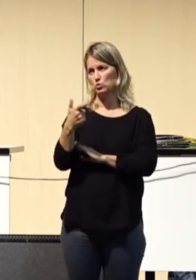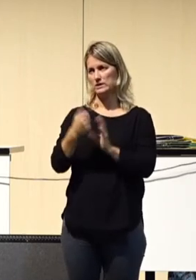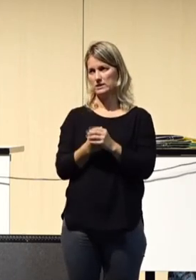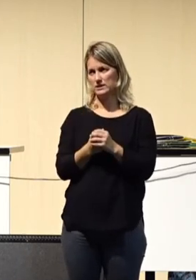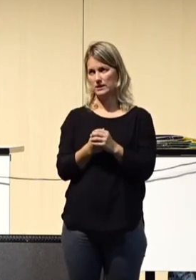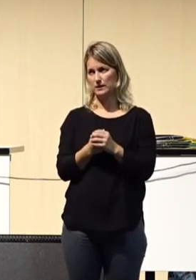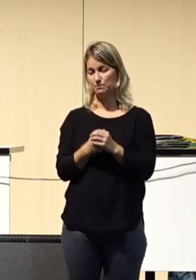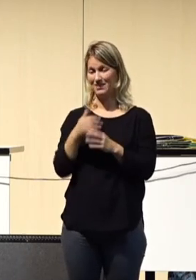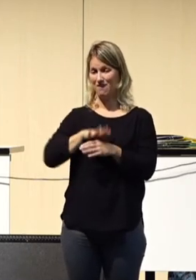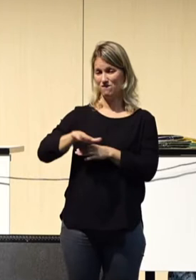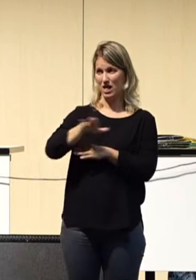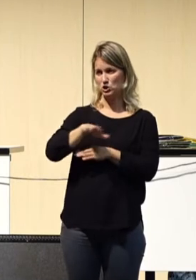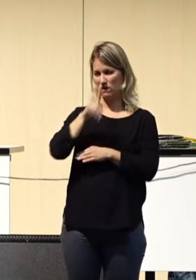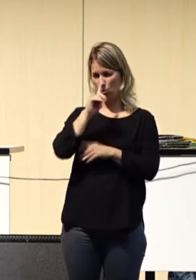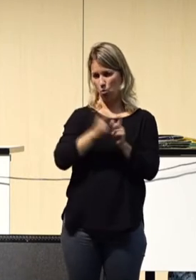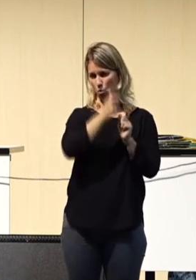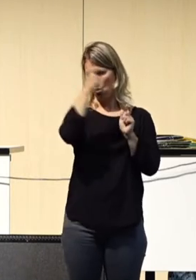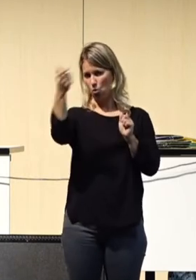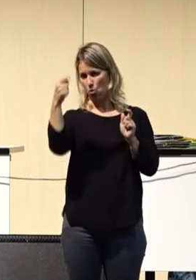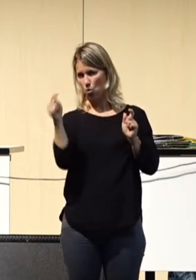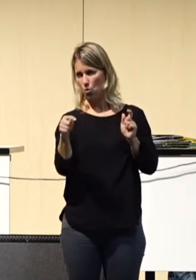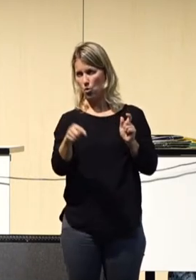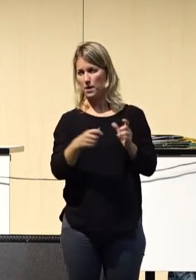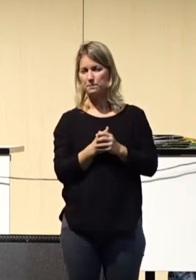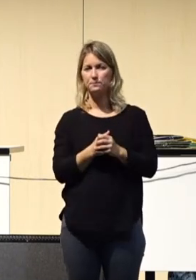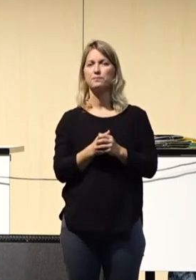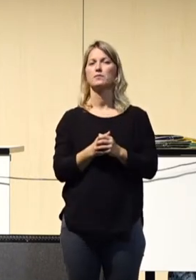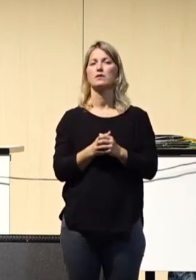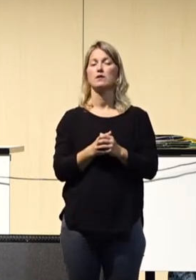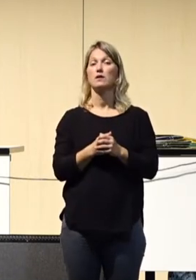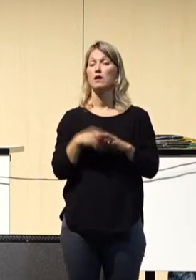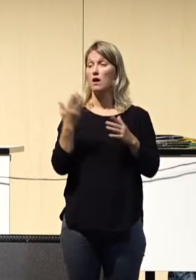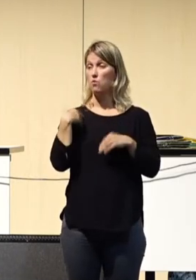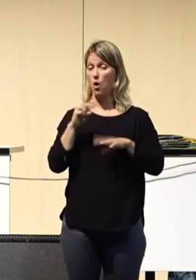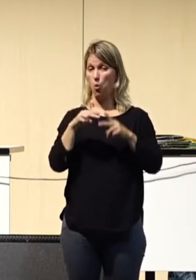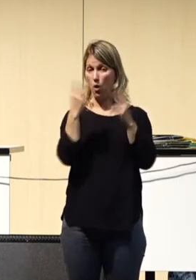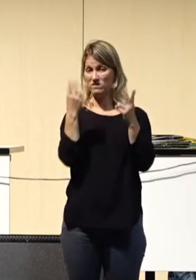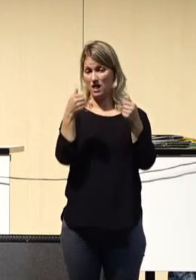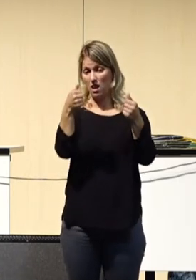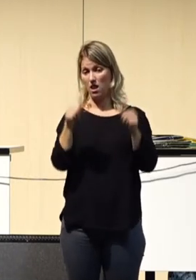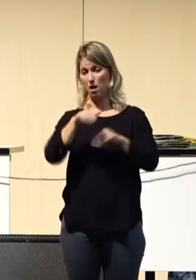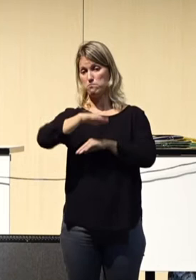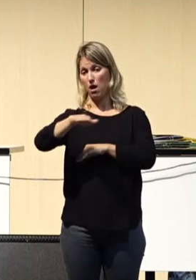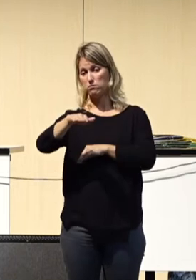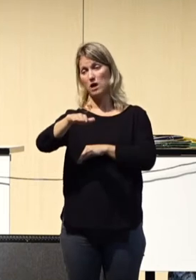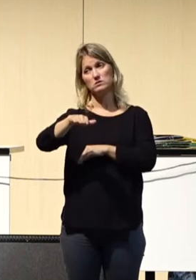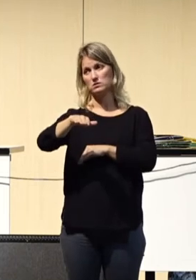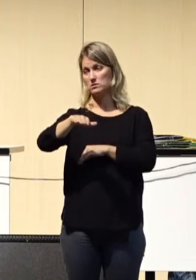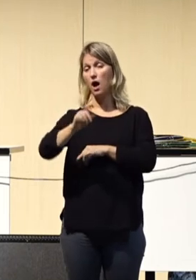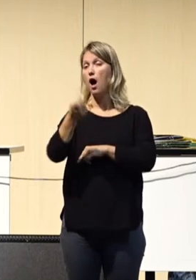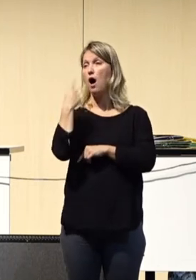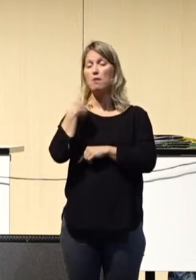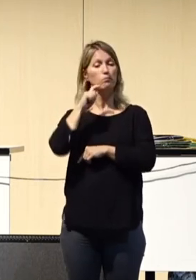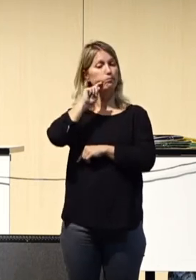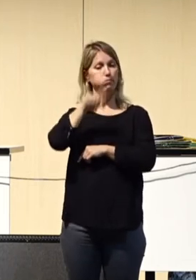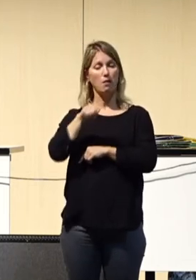Fläche unter der Löbtauer Brücke. Erstmal vorab, die war nie ein offiziell ausgewiesener Parkplatz, wurde aber in den letzten Jahren widerrechtlich zum Parken